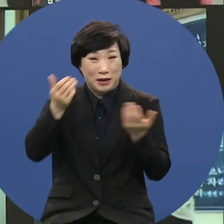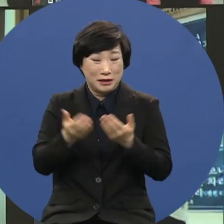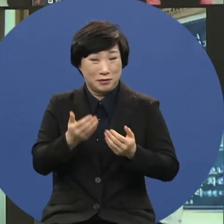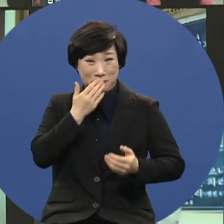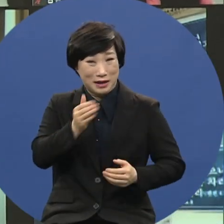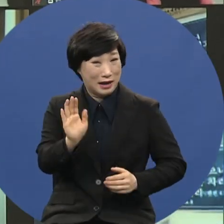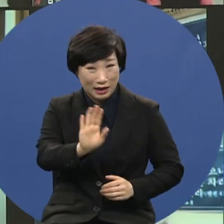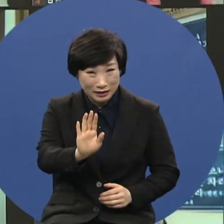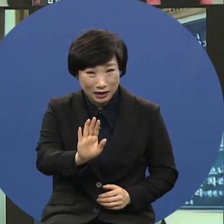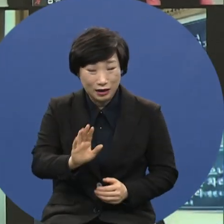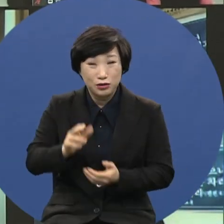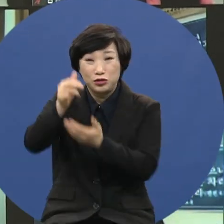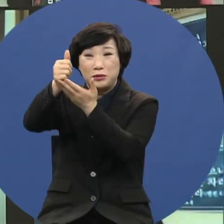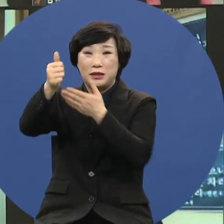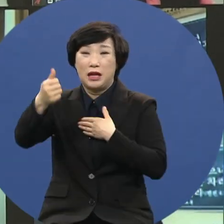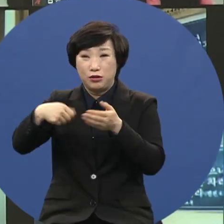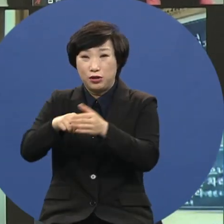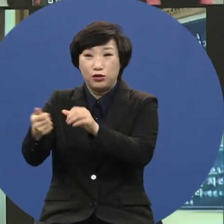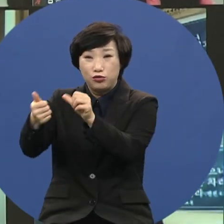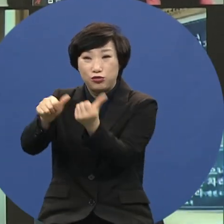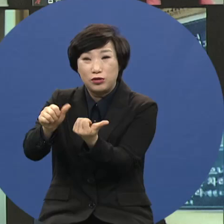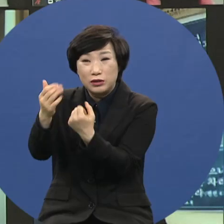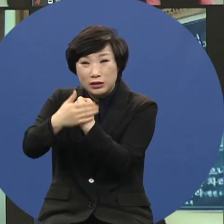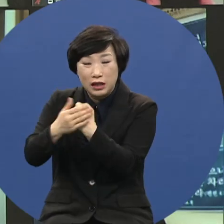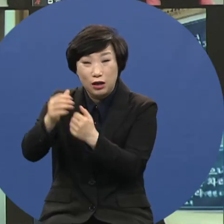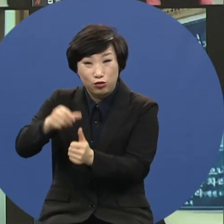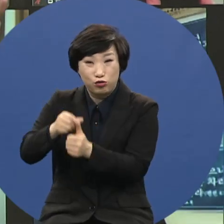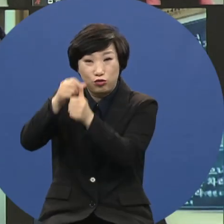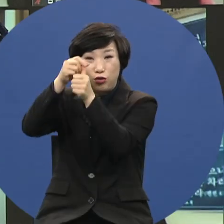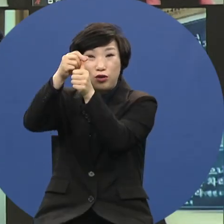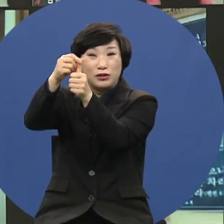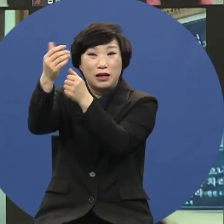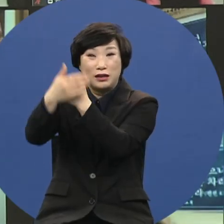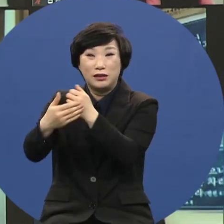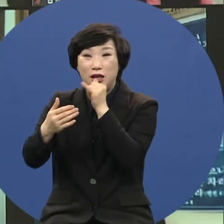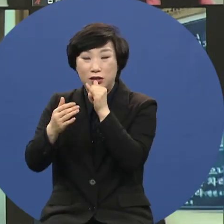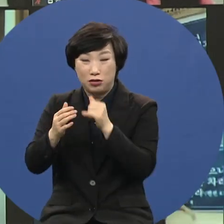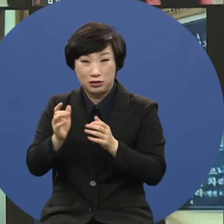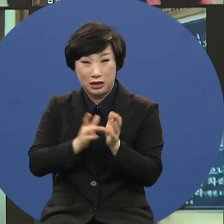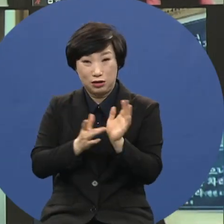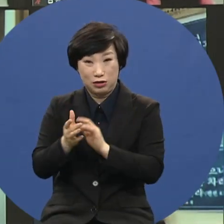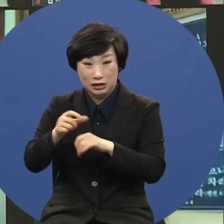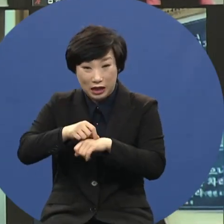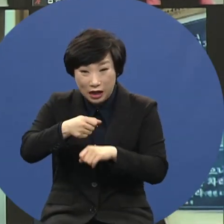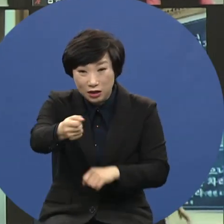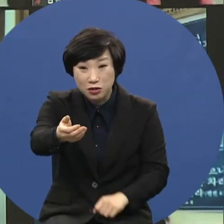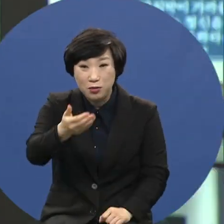나 위해서 죽어주신 그 은혜, 구원의 은혜, 내 살을 받아먹어.